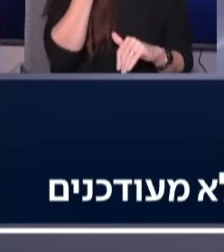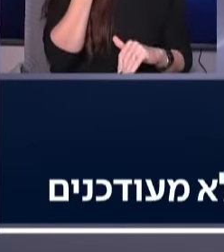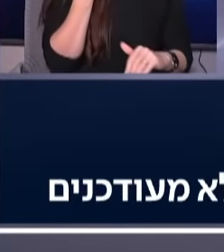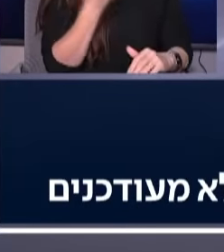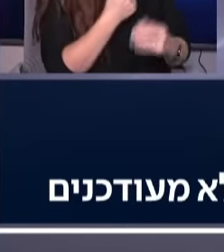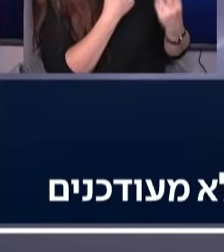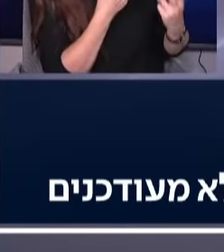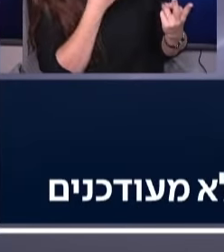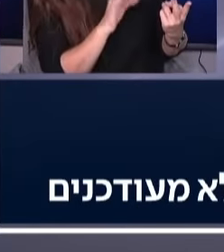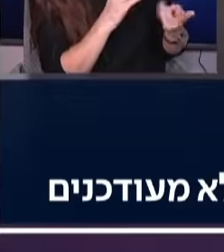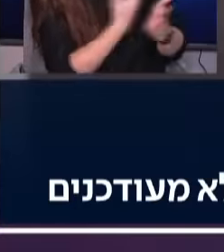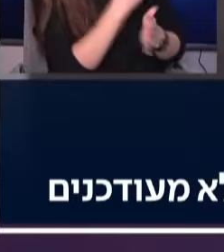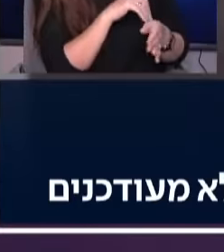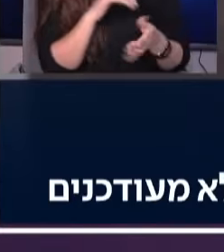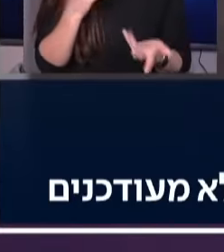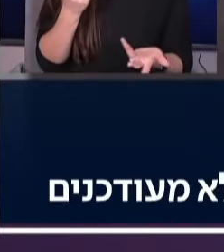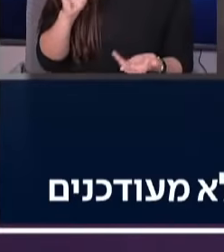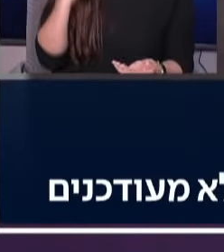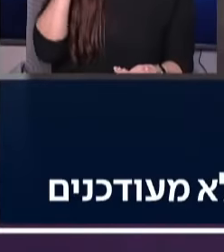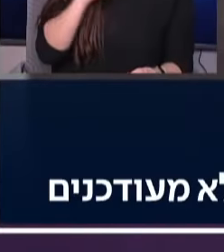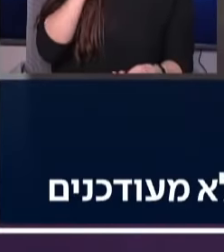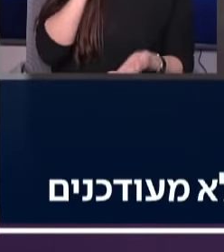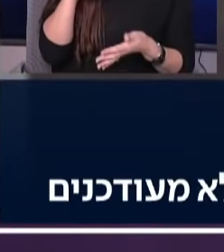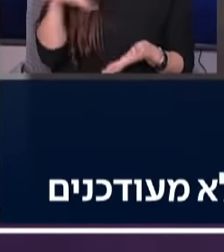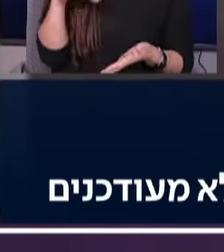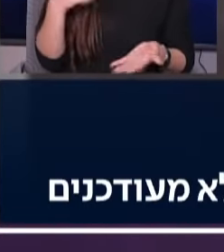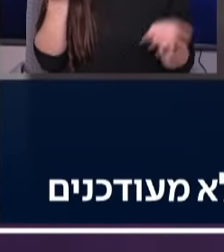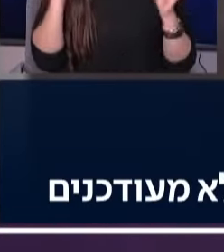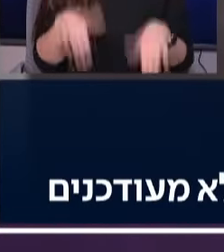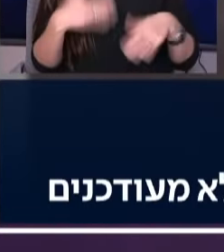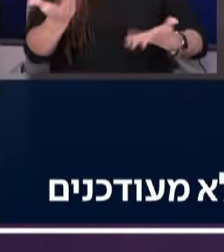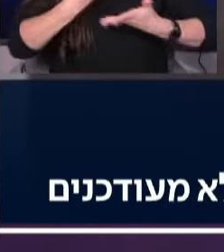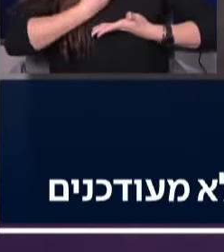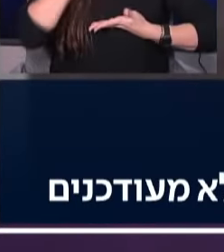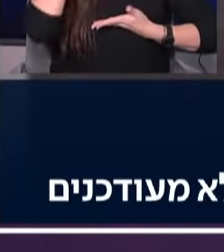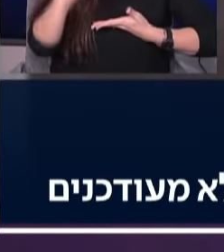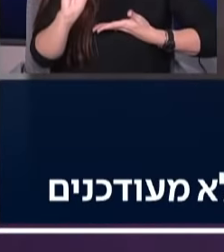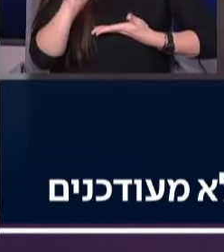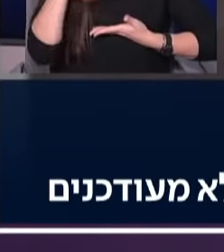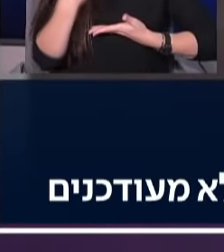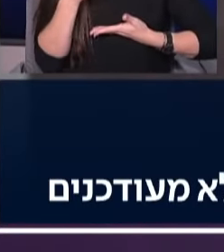שגויים. אולי היה כדאי, אבל כנראה שיש שם איזה בג במערכת או משהו כזה. בכל מקרה, אם אתם מקבלים מסרון שאומר,